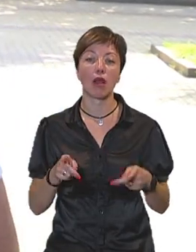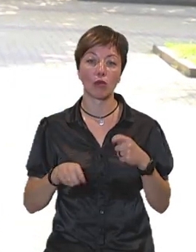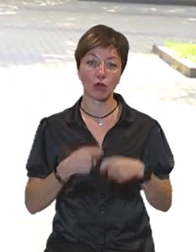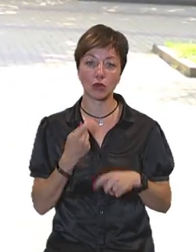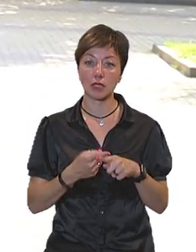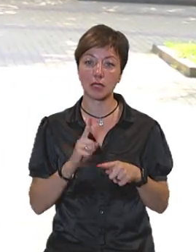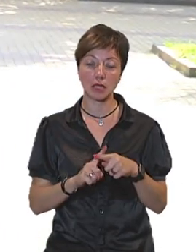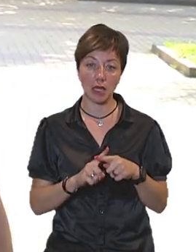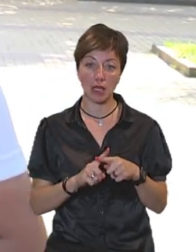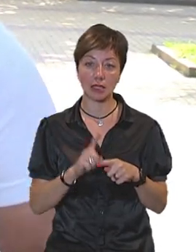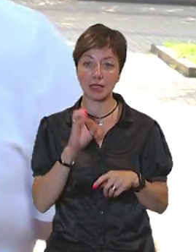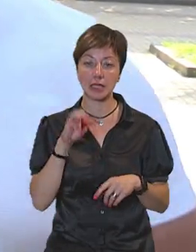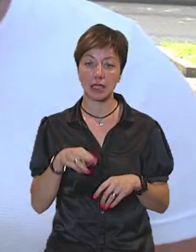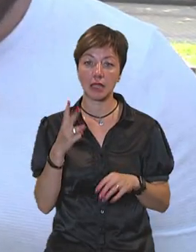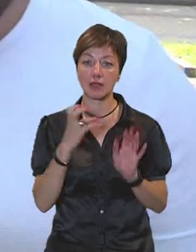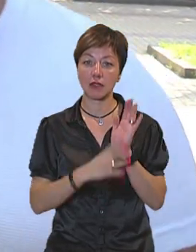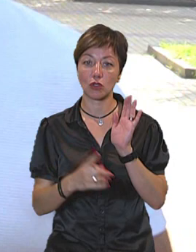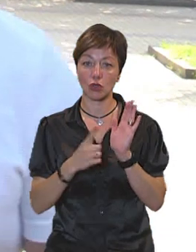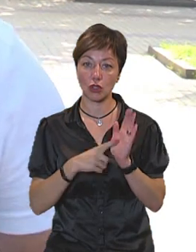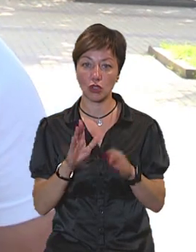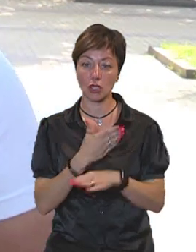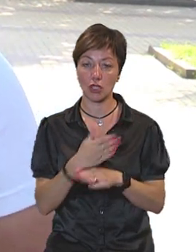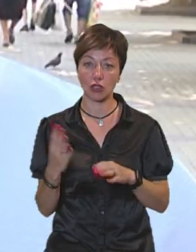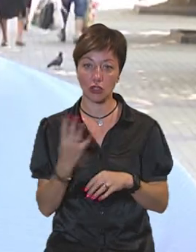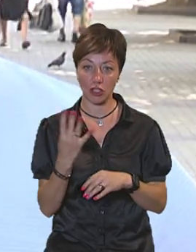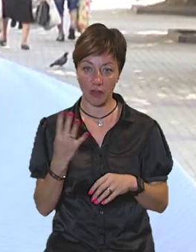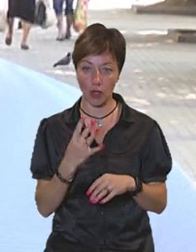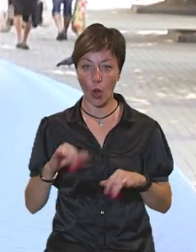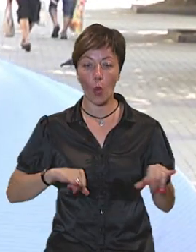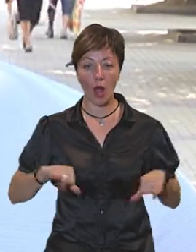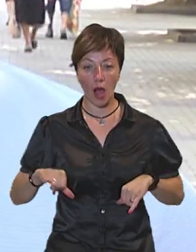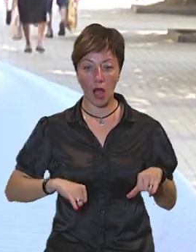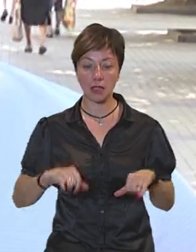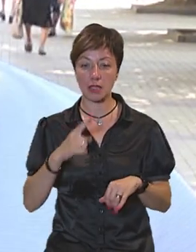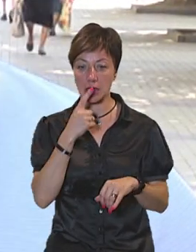Це щонайменше за статтею 296 частиною 4. Хуліганство,